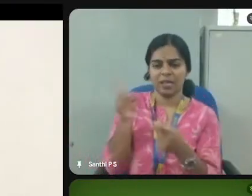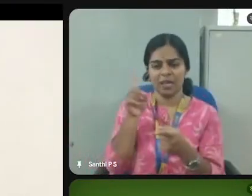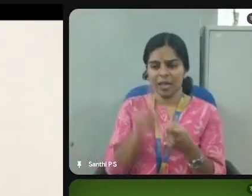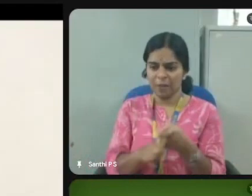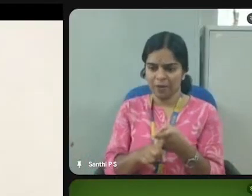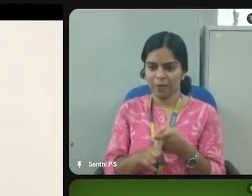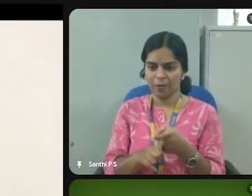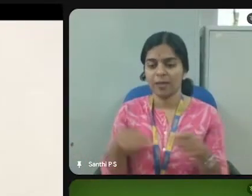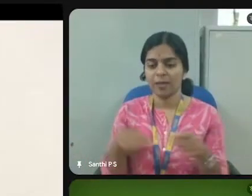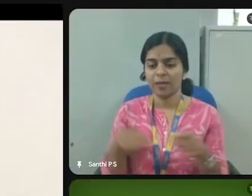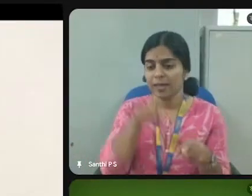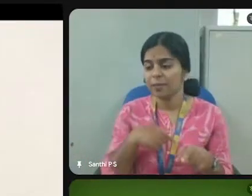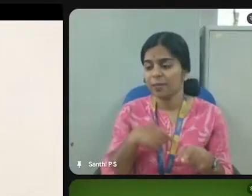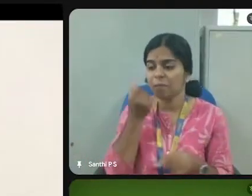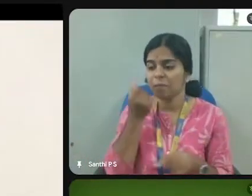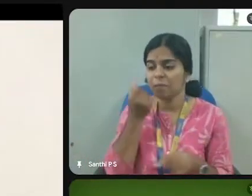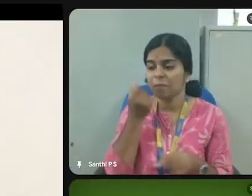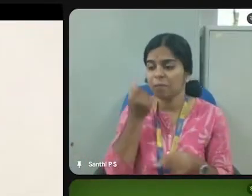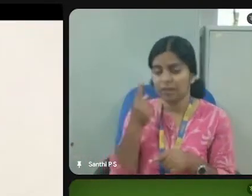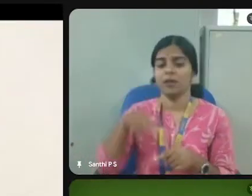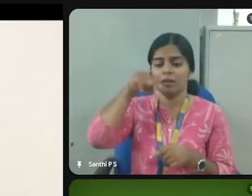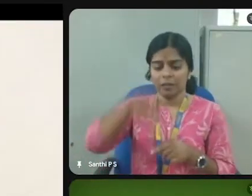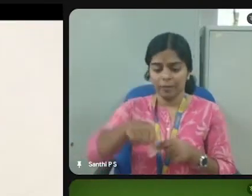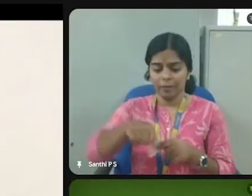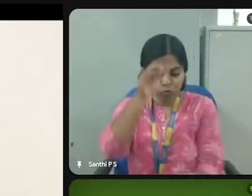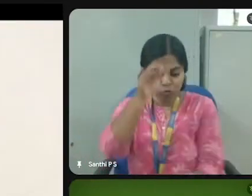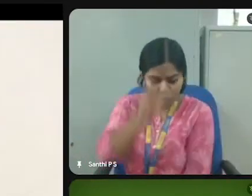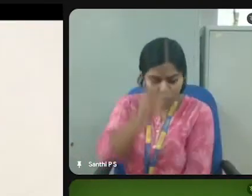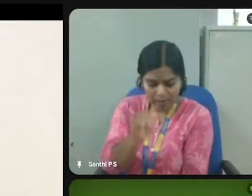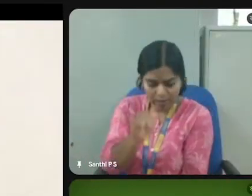വരുന്നതാണ്. ഇത് നമ്മൾ മനസ്സിലാക്കിയിട്ട് ഈ കുട്ടികൾക്ക് വേണ്ട